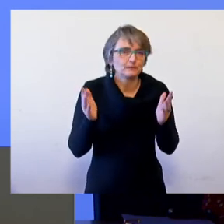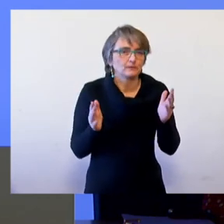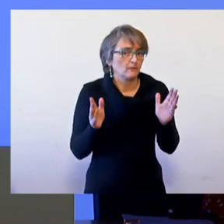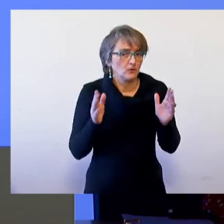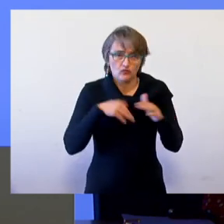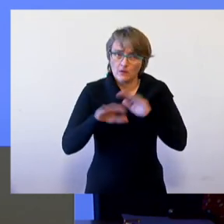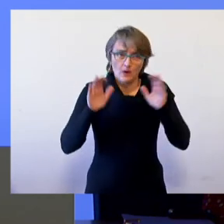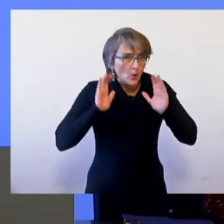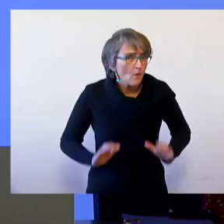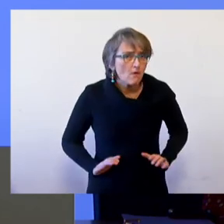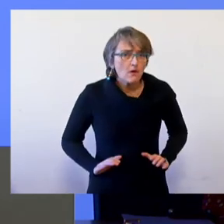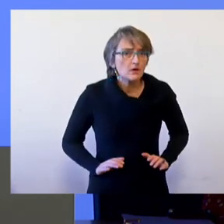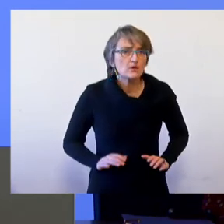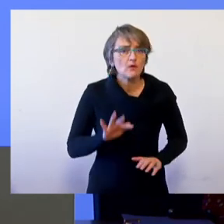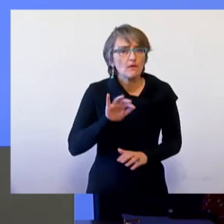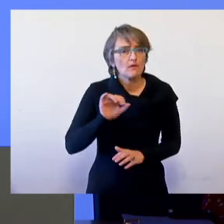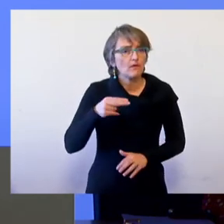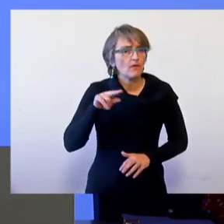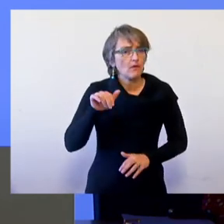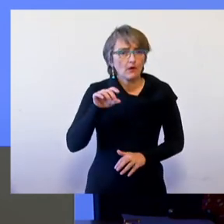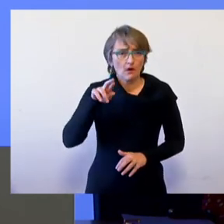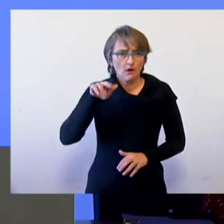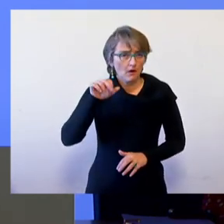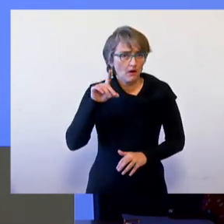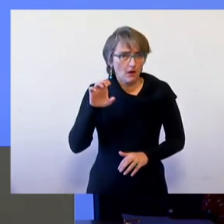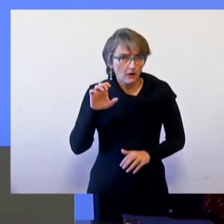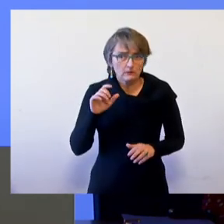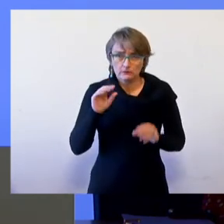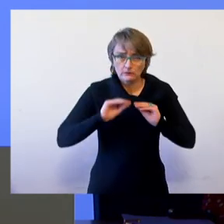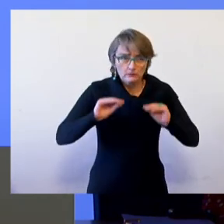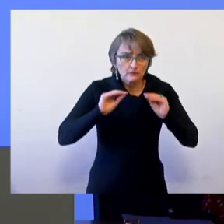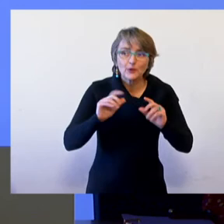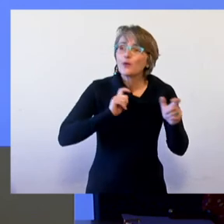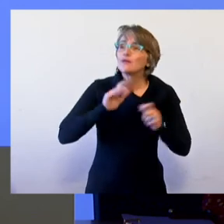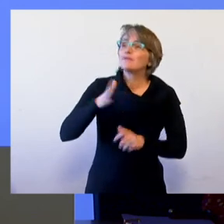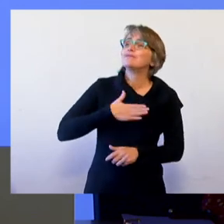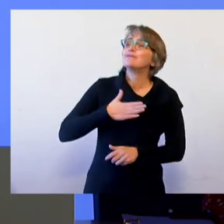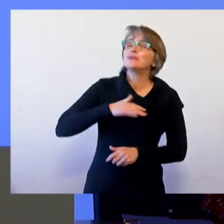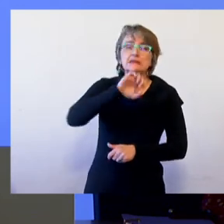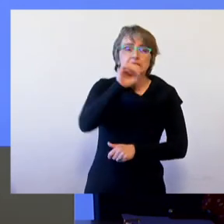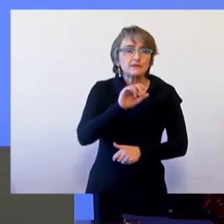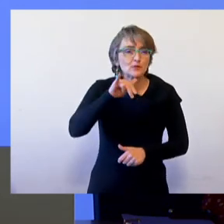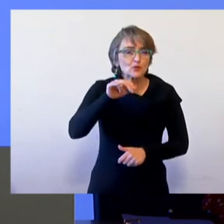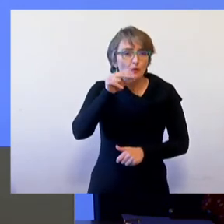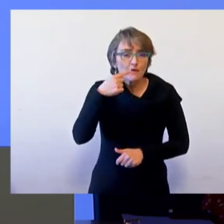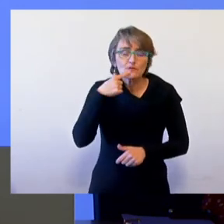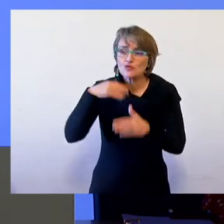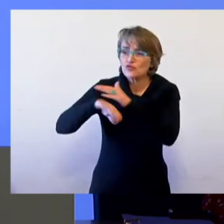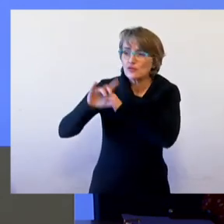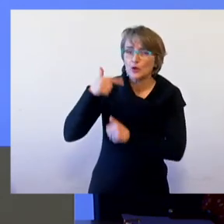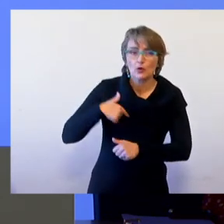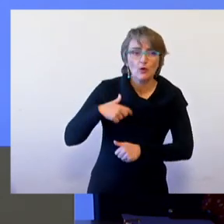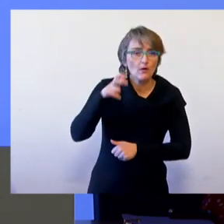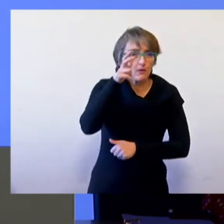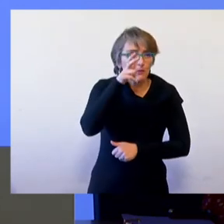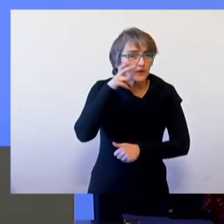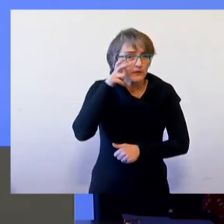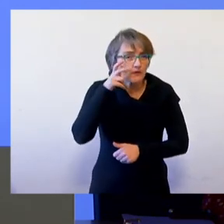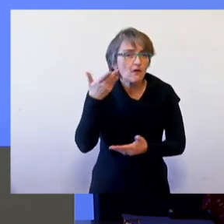collège Foncarade. Mon collègue Stéphane Jouot était à Mendès France, puis il a bougé.